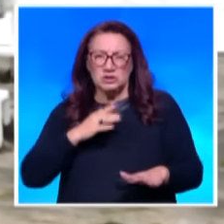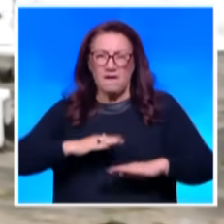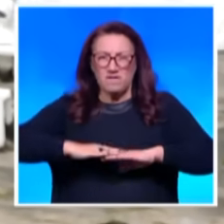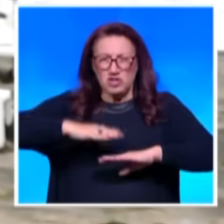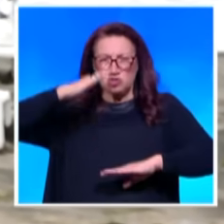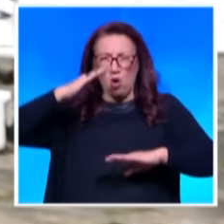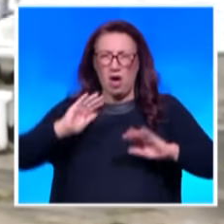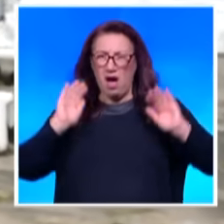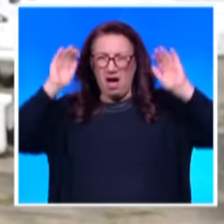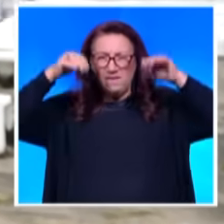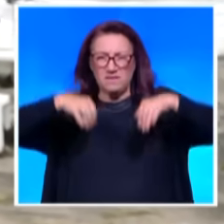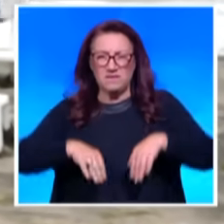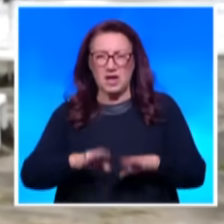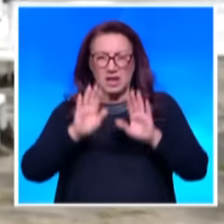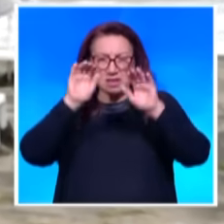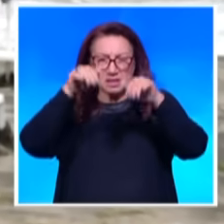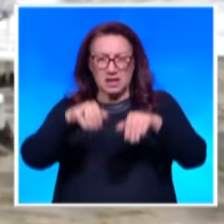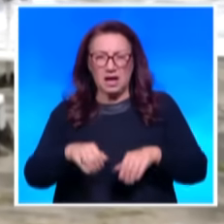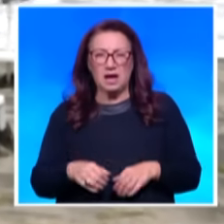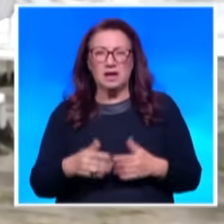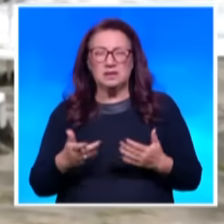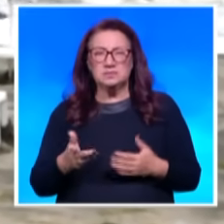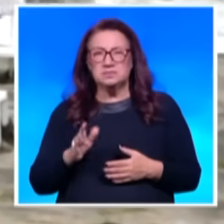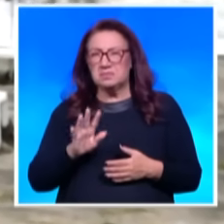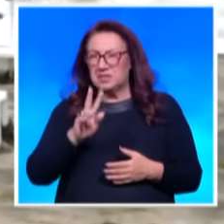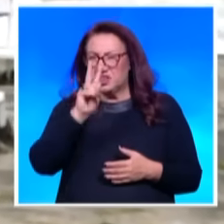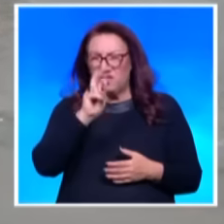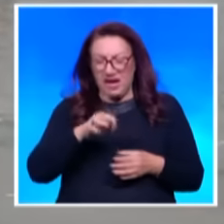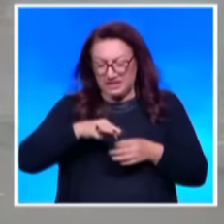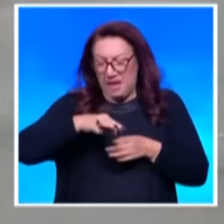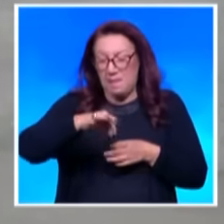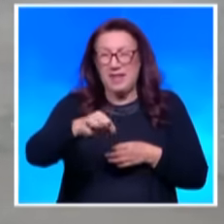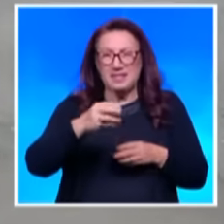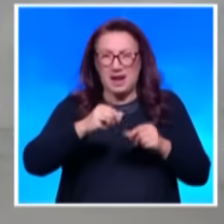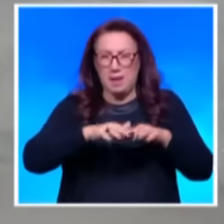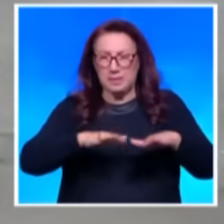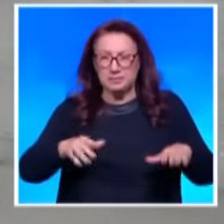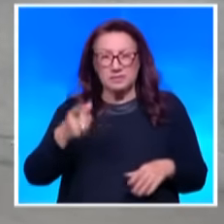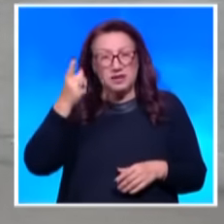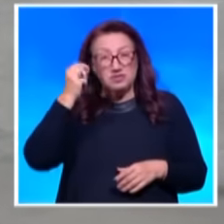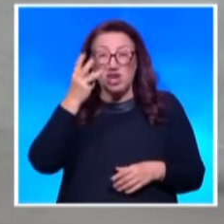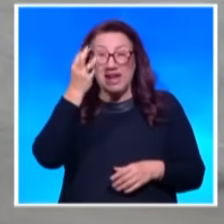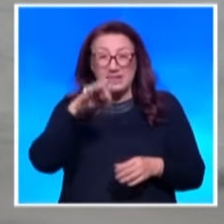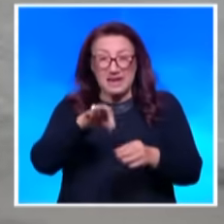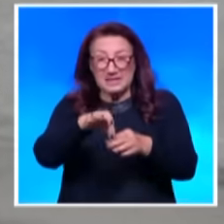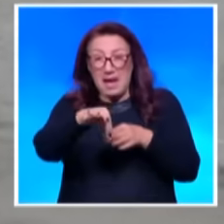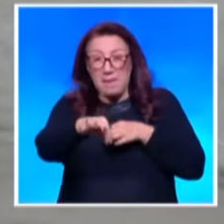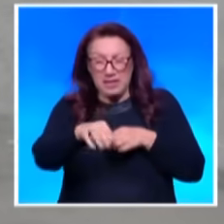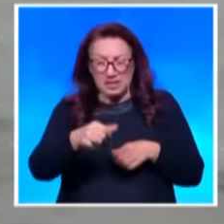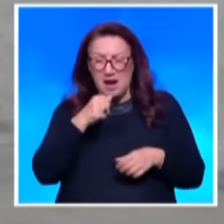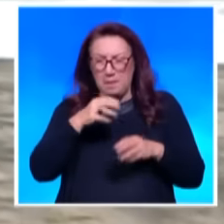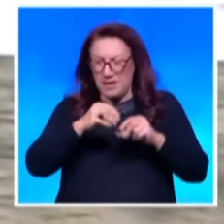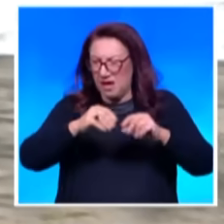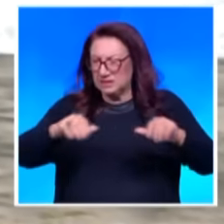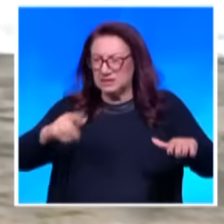заливат първите 15-20 метра от плажа. Вчера бяха стигнали до 30 метра, което е